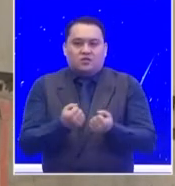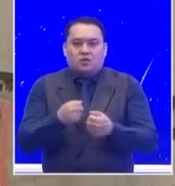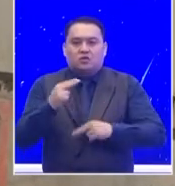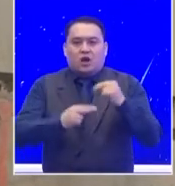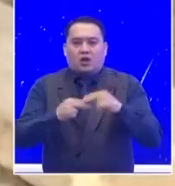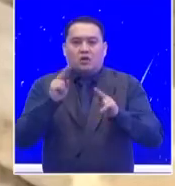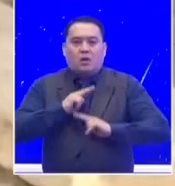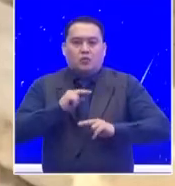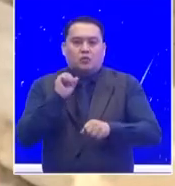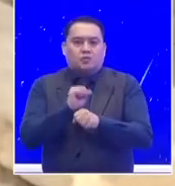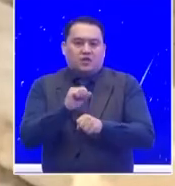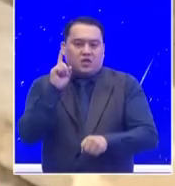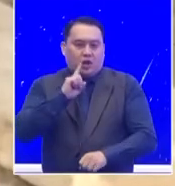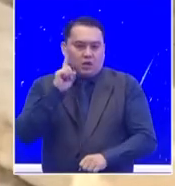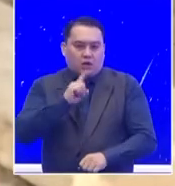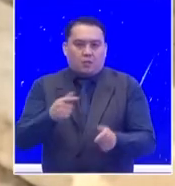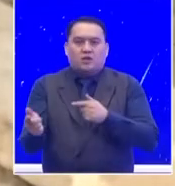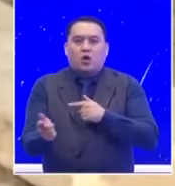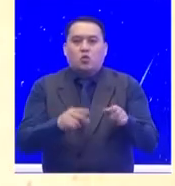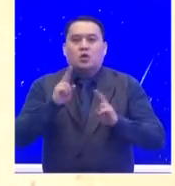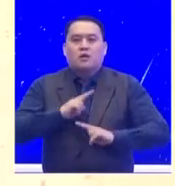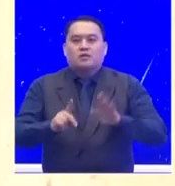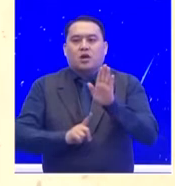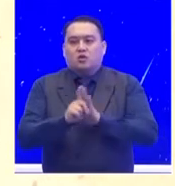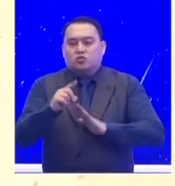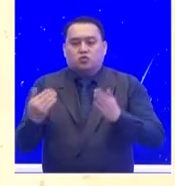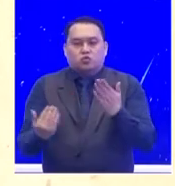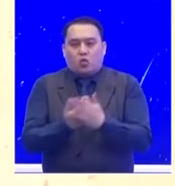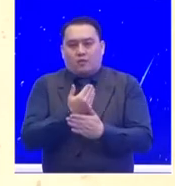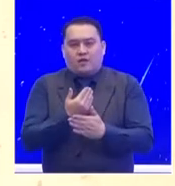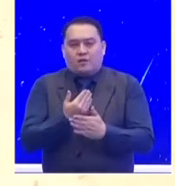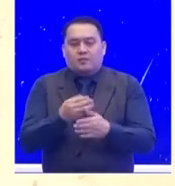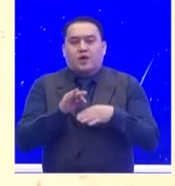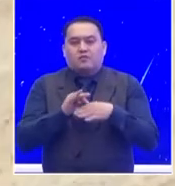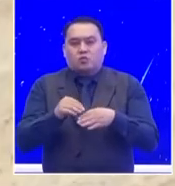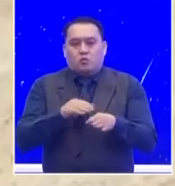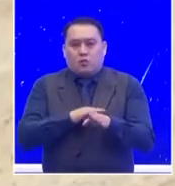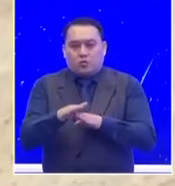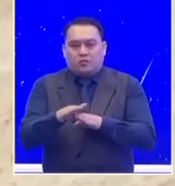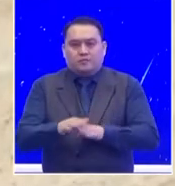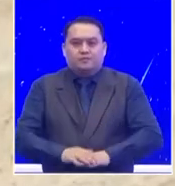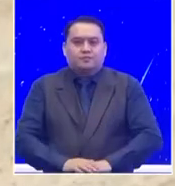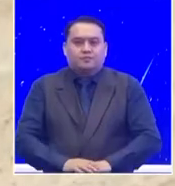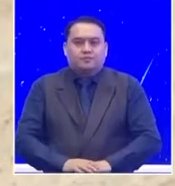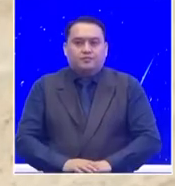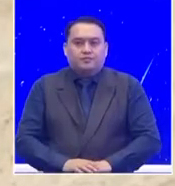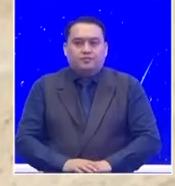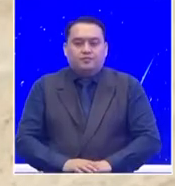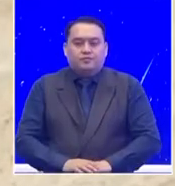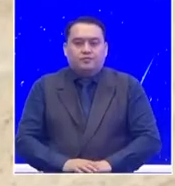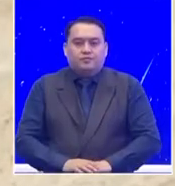строительные работы приостановлены. Но подготовительные работы к началу нового сезона ведутся полным ходом.